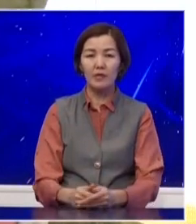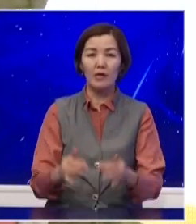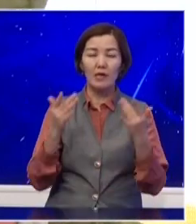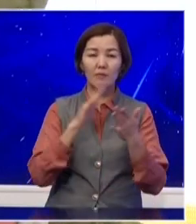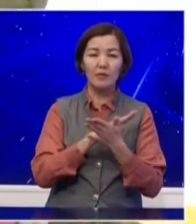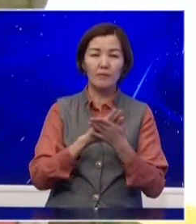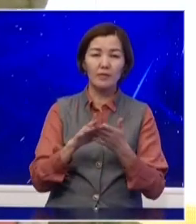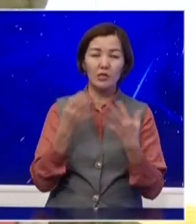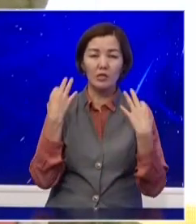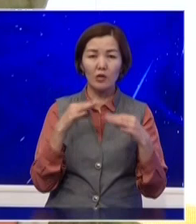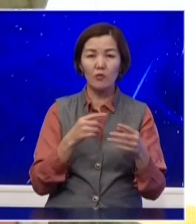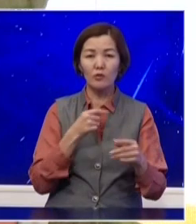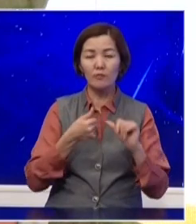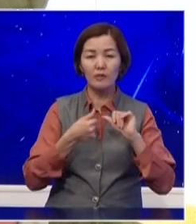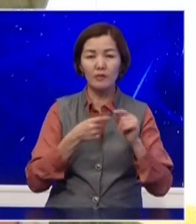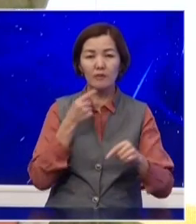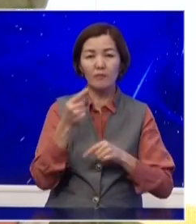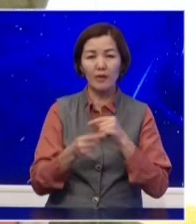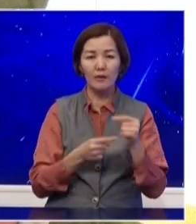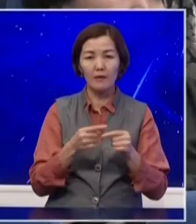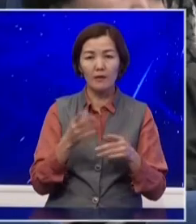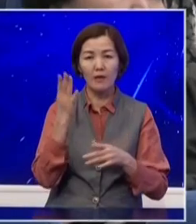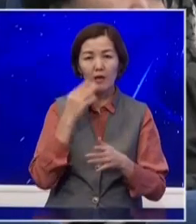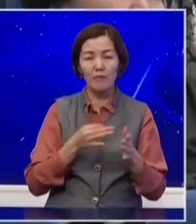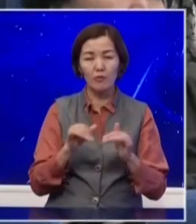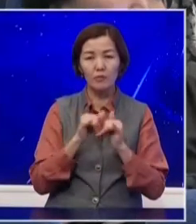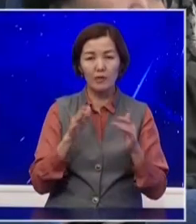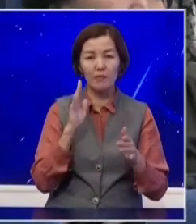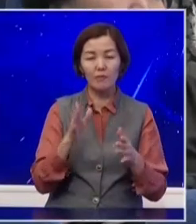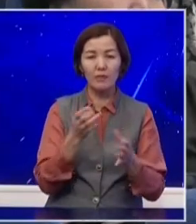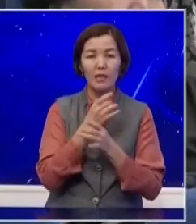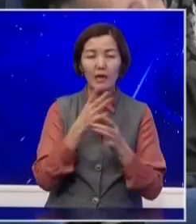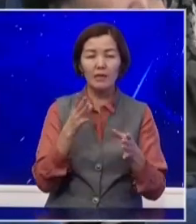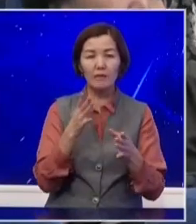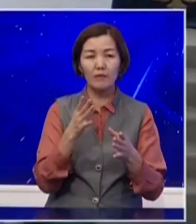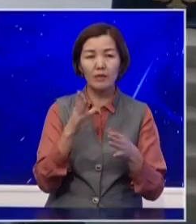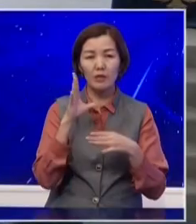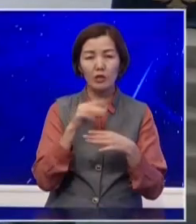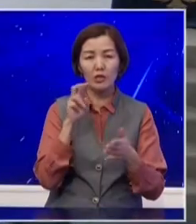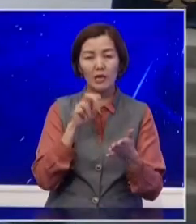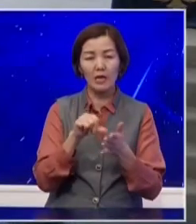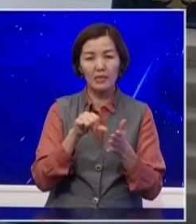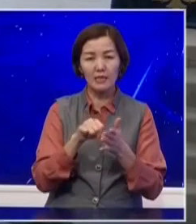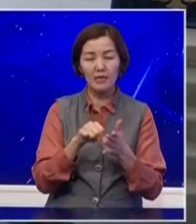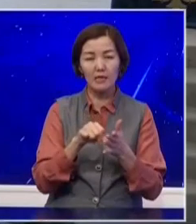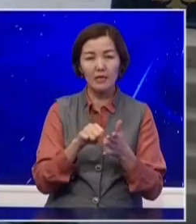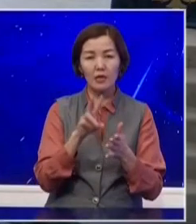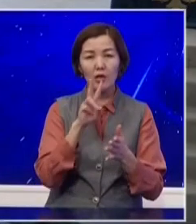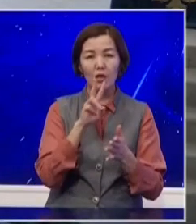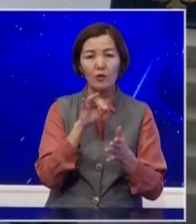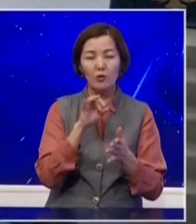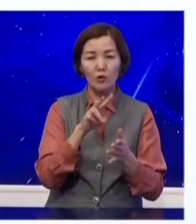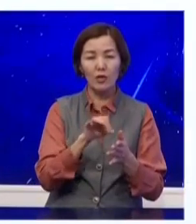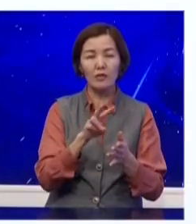тәуелсіздігіміз тұғырлы болсын, Алматы облысымыз дамый берсін. Әдеби мәдени кешке келген еліміздің зиялы қауым өкілдері Нұрлан